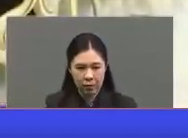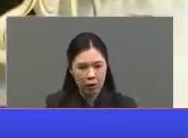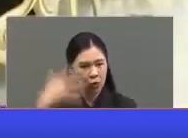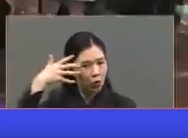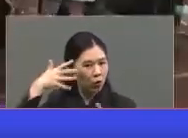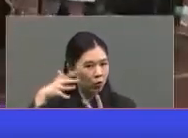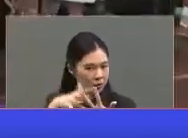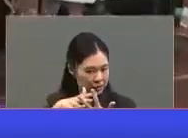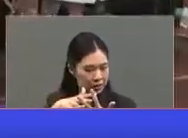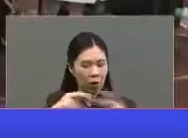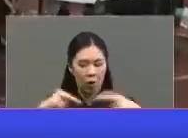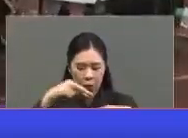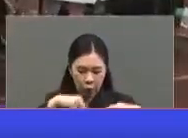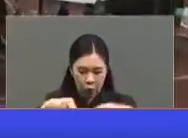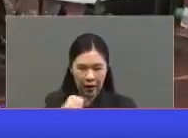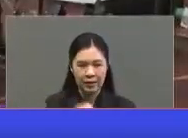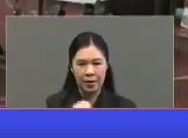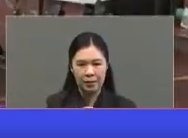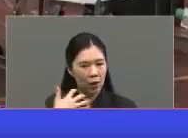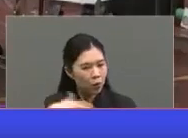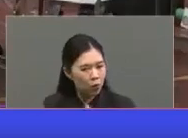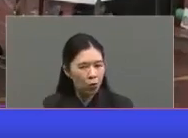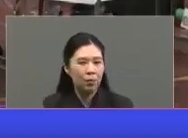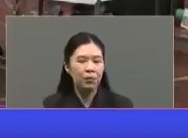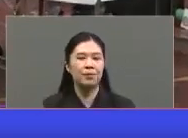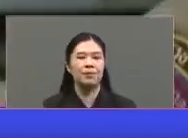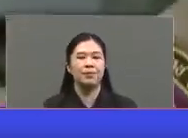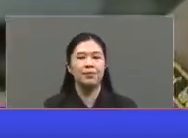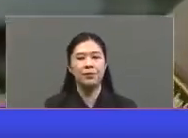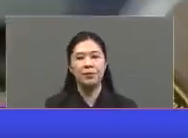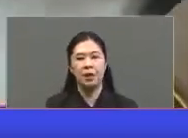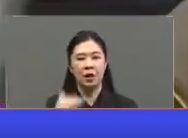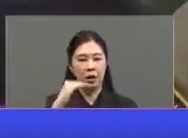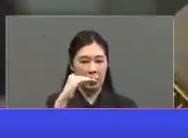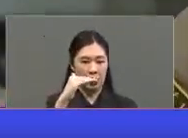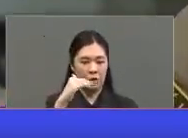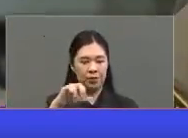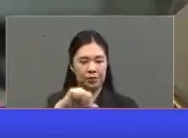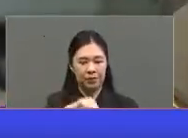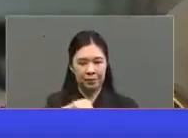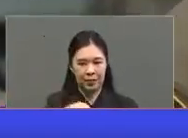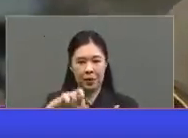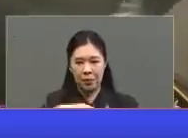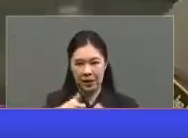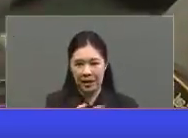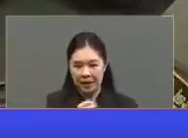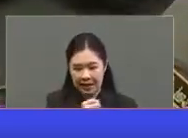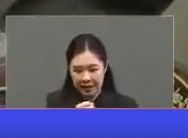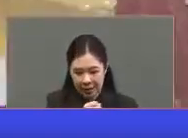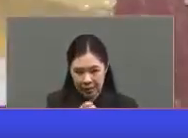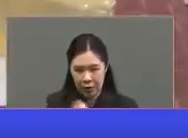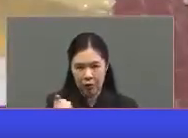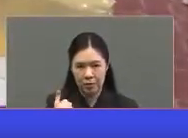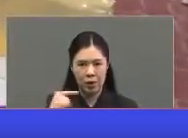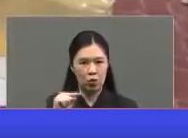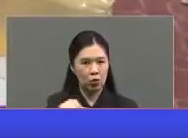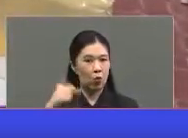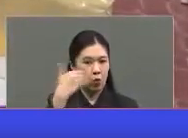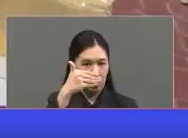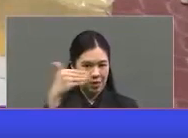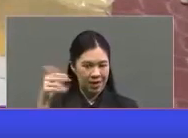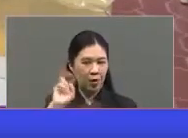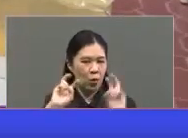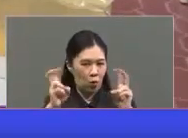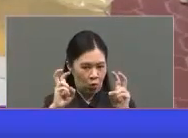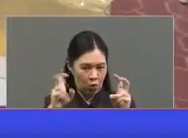พย์สินของประชาชนโดยมีมาตรการเกี่ยวกับอาวุธปืนดังนี้นะคะ ค่ะ การอนุญาตให้มีและใช้อาวุธปืนเพิ่มเติมเอกสาร